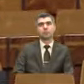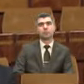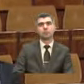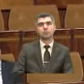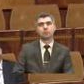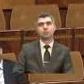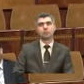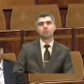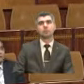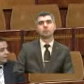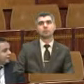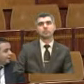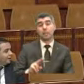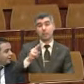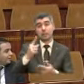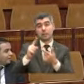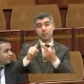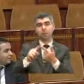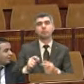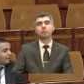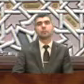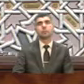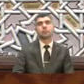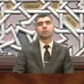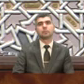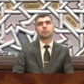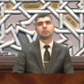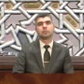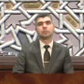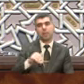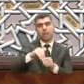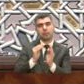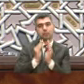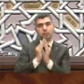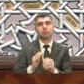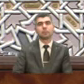الكلمة المتحدث الثاني من فريق العدالة والتنمية.